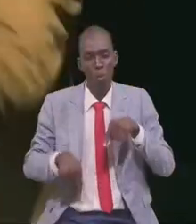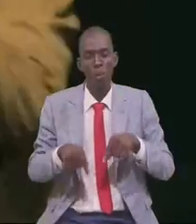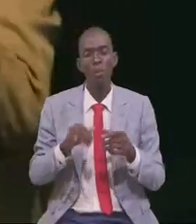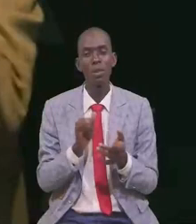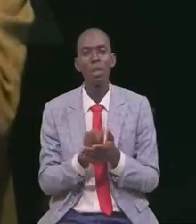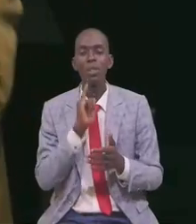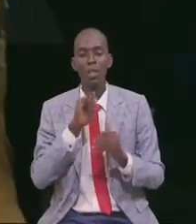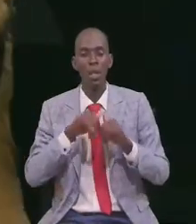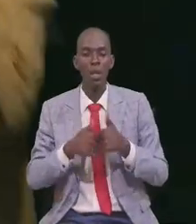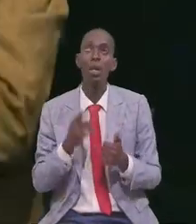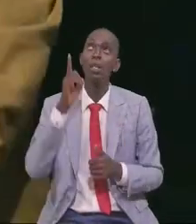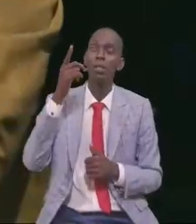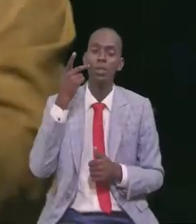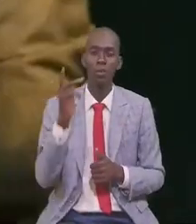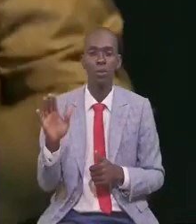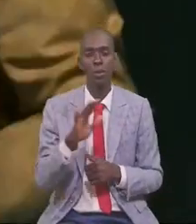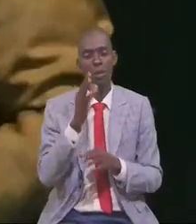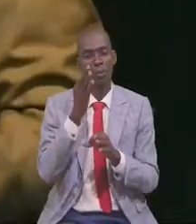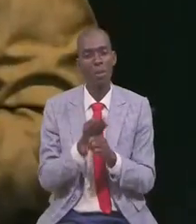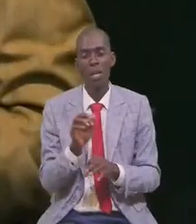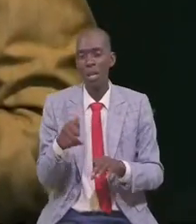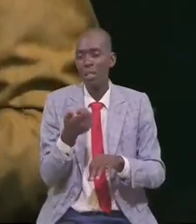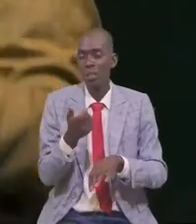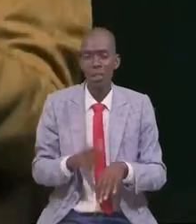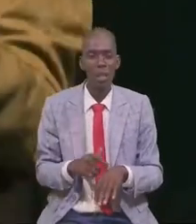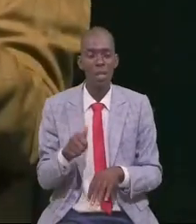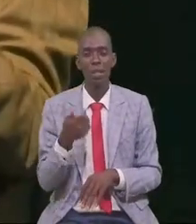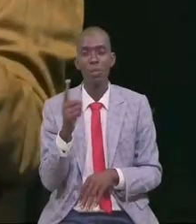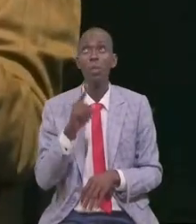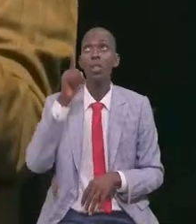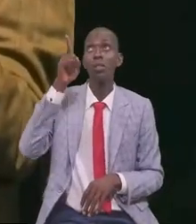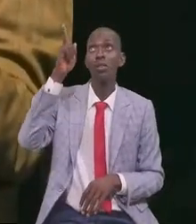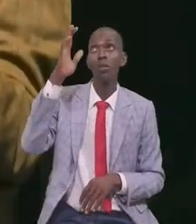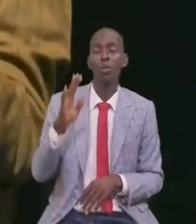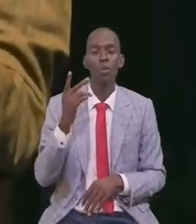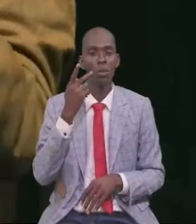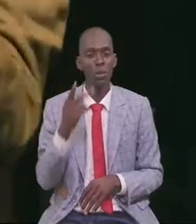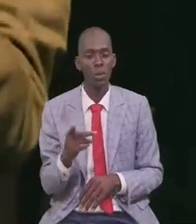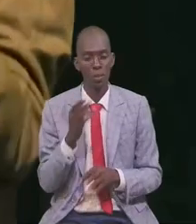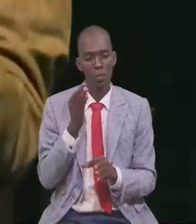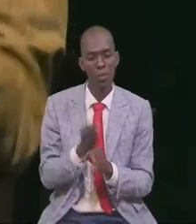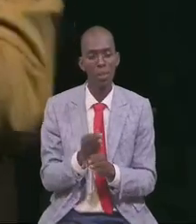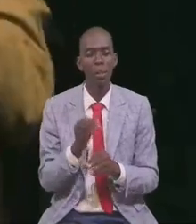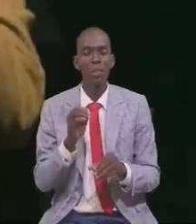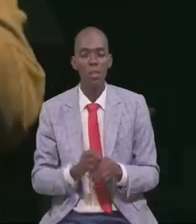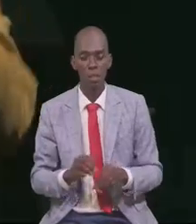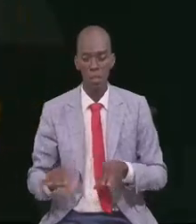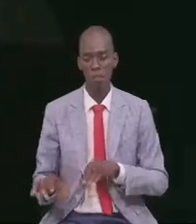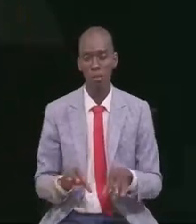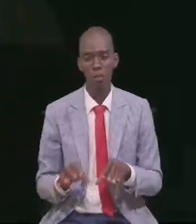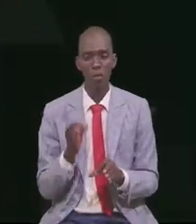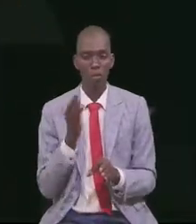Dieu, le Dieu Tout-Puissant, voit la foi en action, la foi dans son